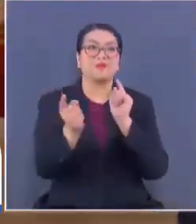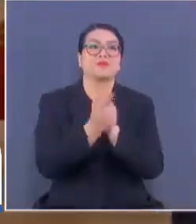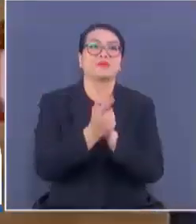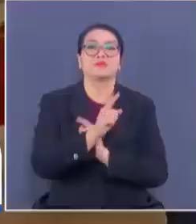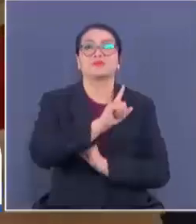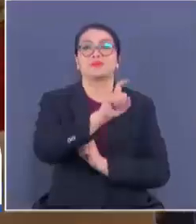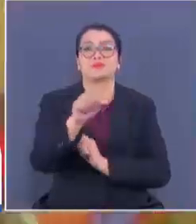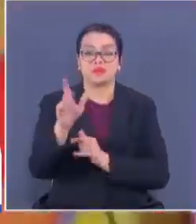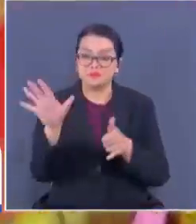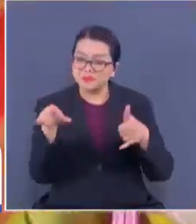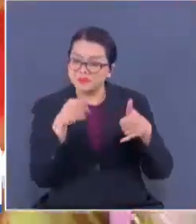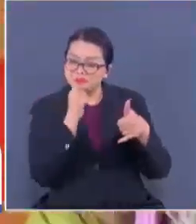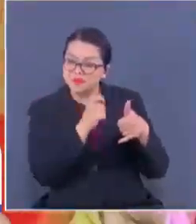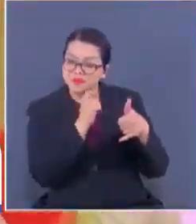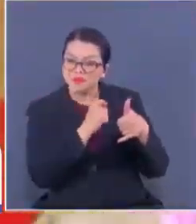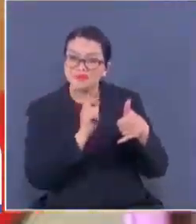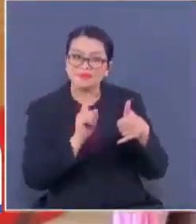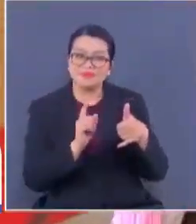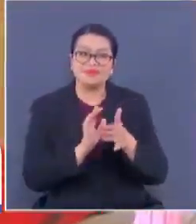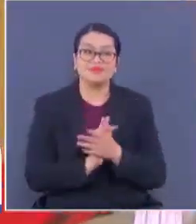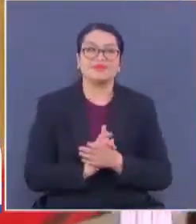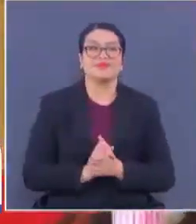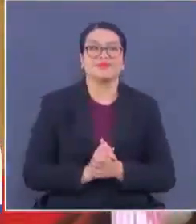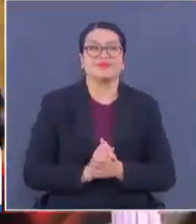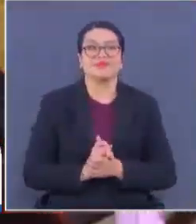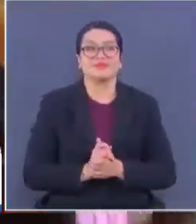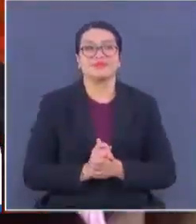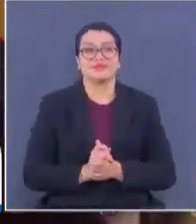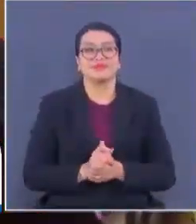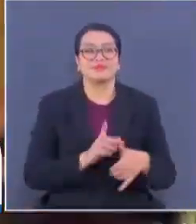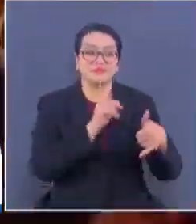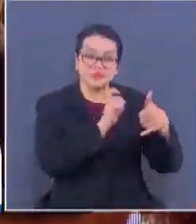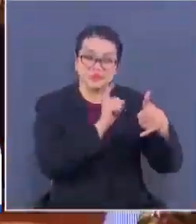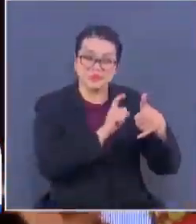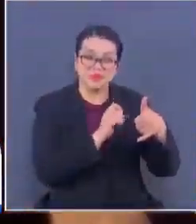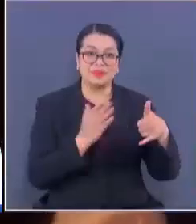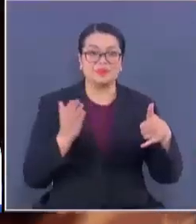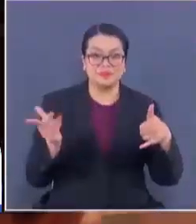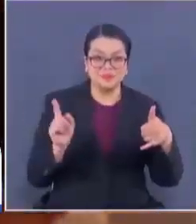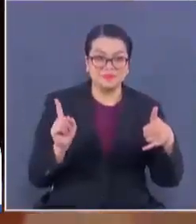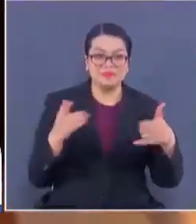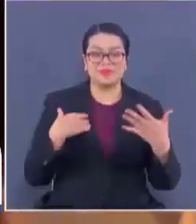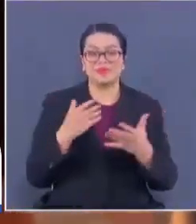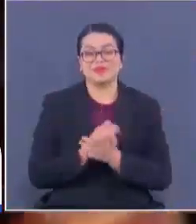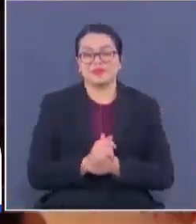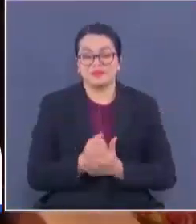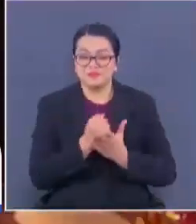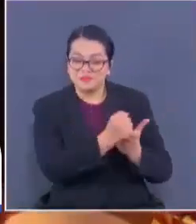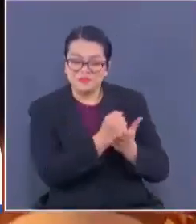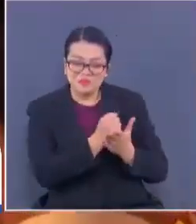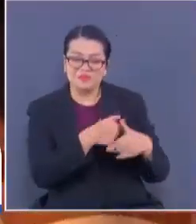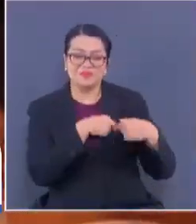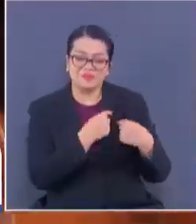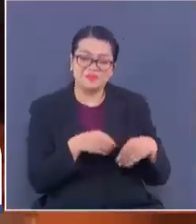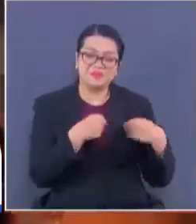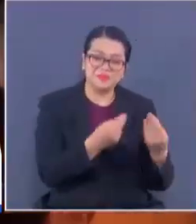ขอคว้าตัวมาสัมภาษณ์หน่อยค่ะเพราะถูกแซวหนักมากว่าคุณสามีโน้ตวิเศษบำรุงหนักแถมเอาใจเก่งสุ